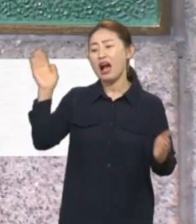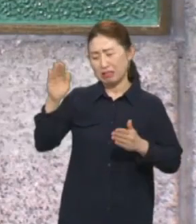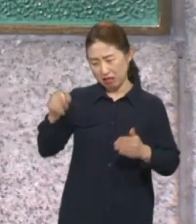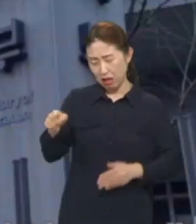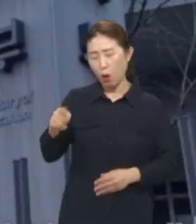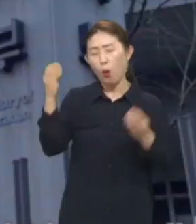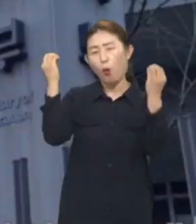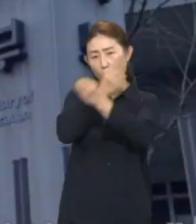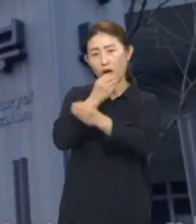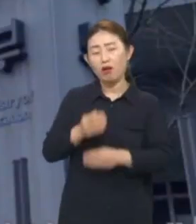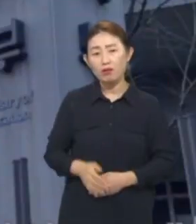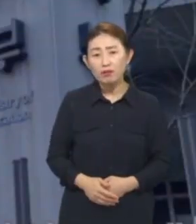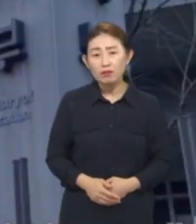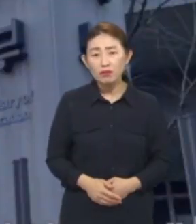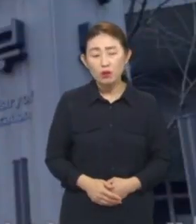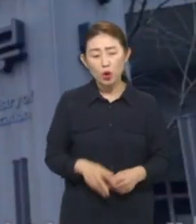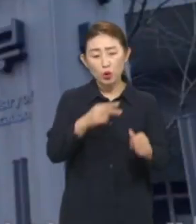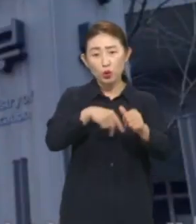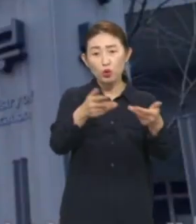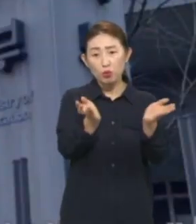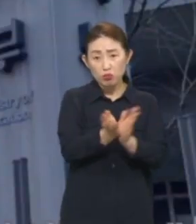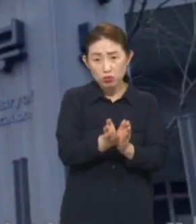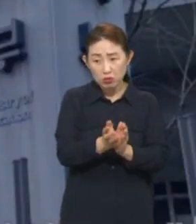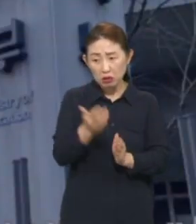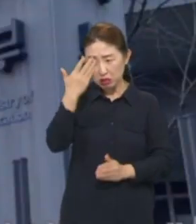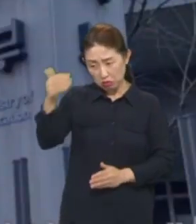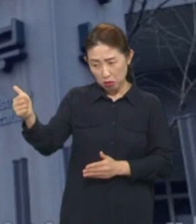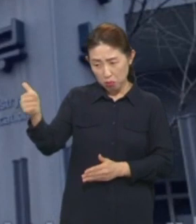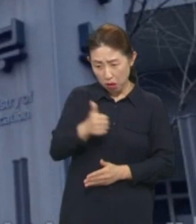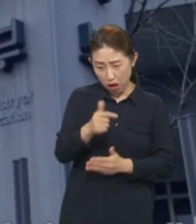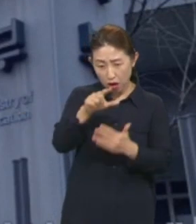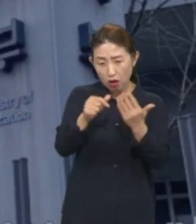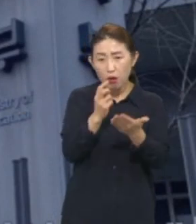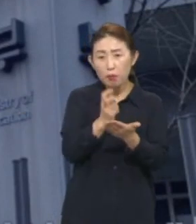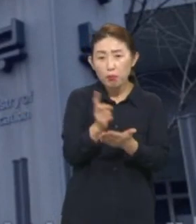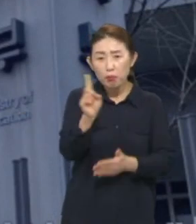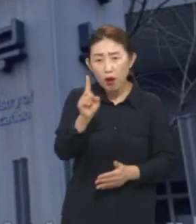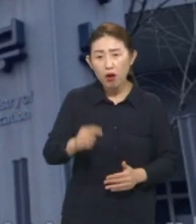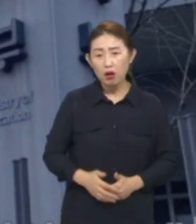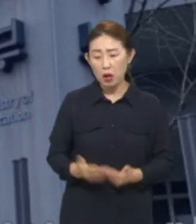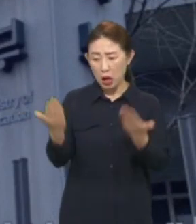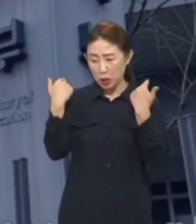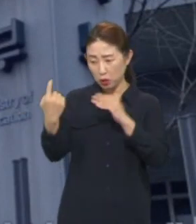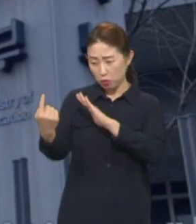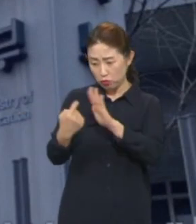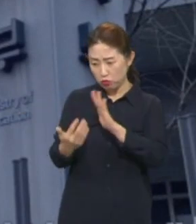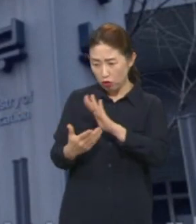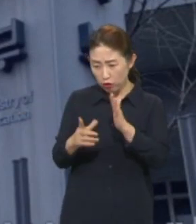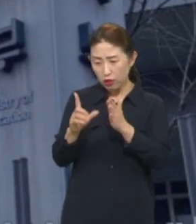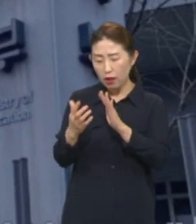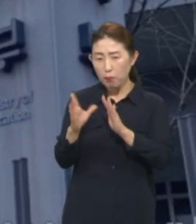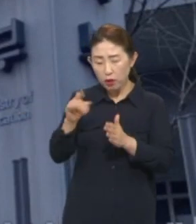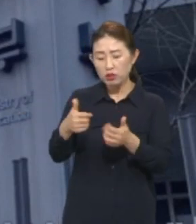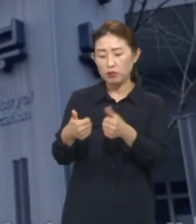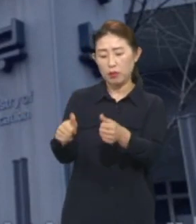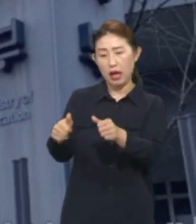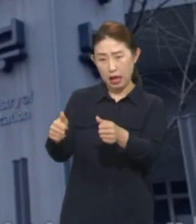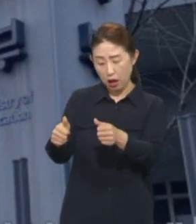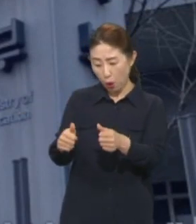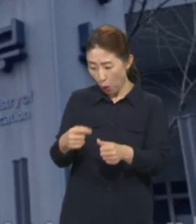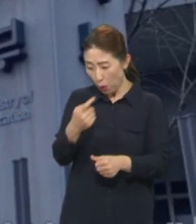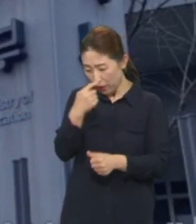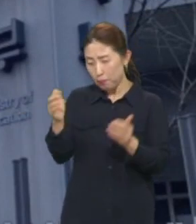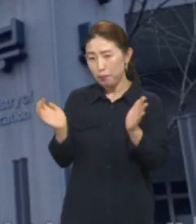했대요. 교육부 가이드라인에 따르면 방문객은 학교에 들어오기 전 신분증을 제시하고 발급받은